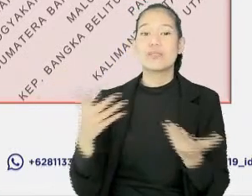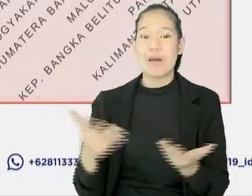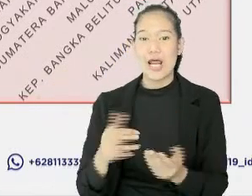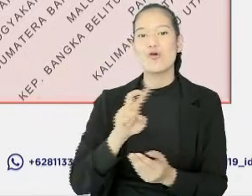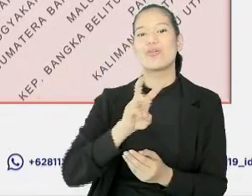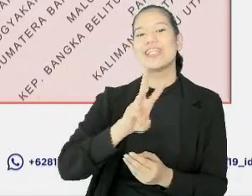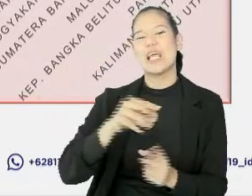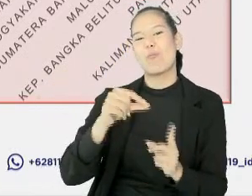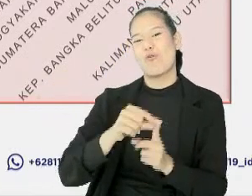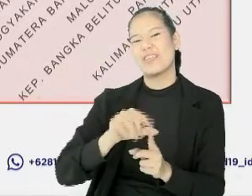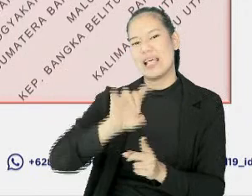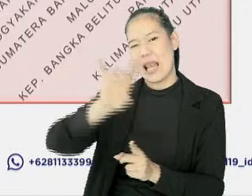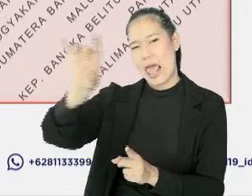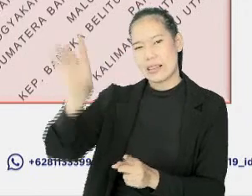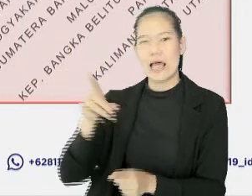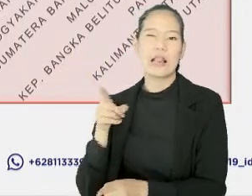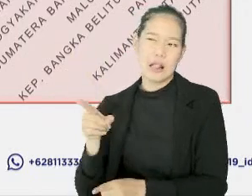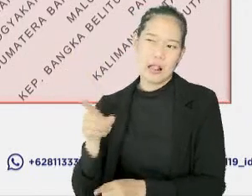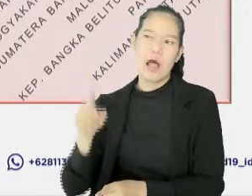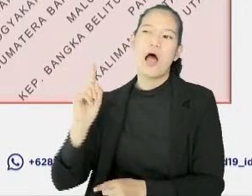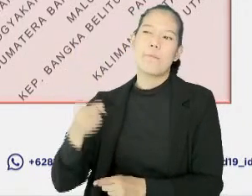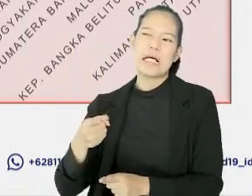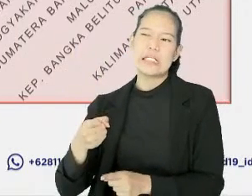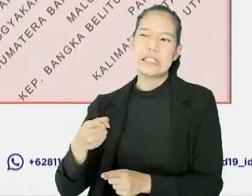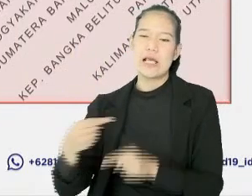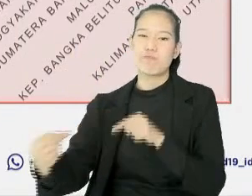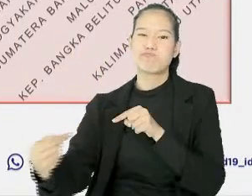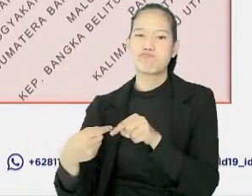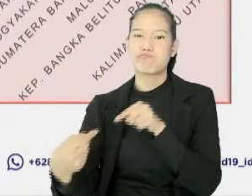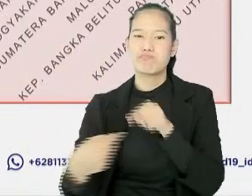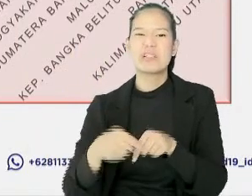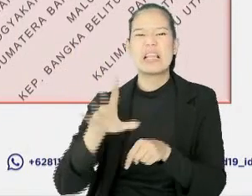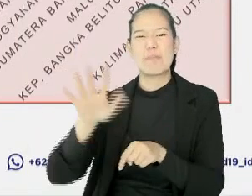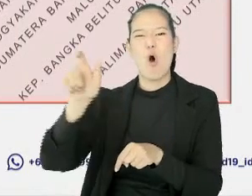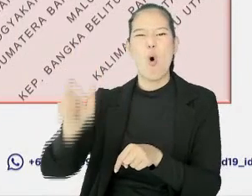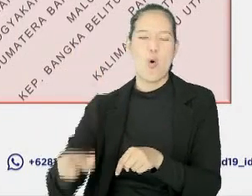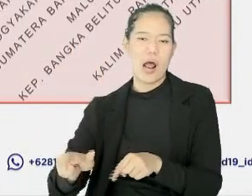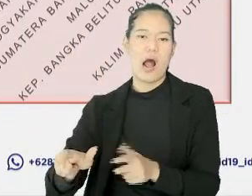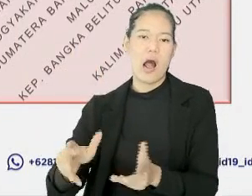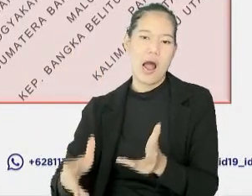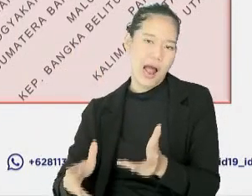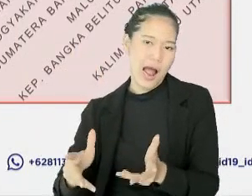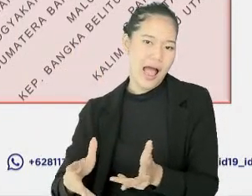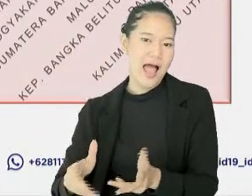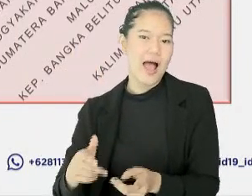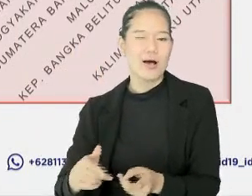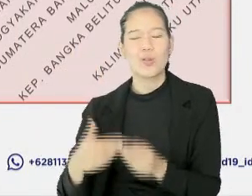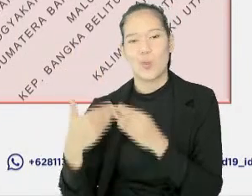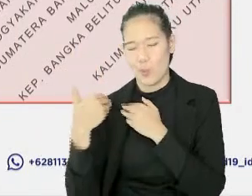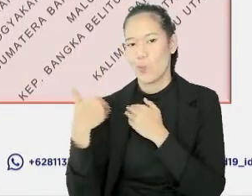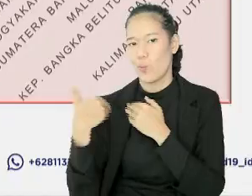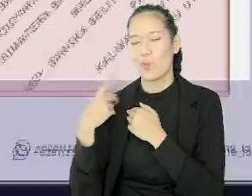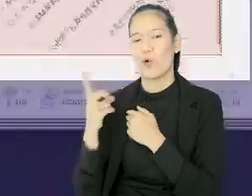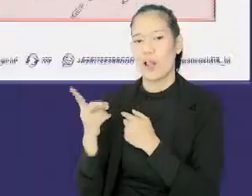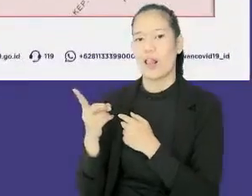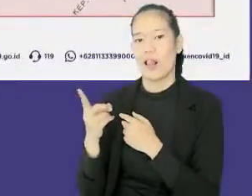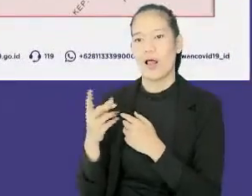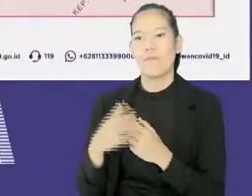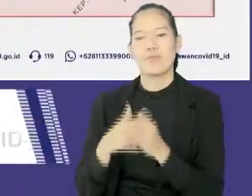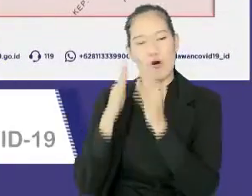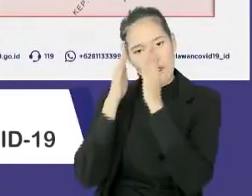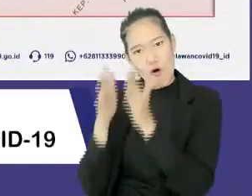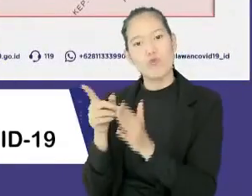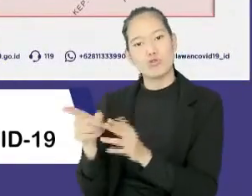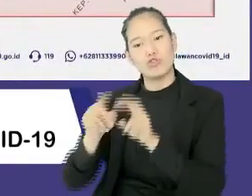provinsi yang gimana rasio kontak beratnya masih dibawah lima orang gitu mungkin kita banyak PR disini dokter lakmu